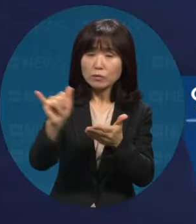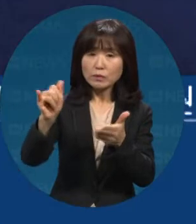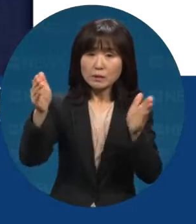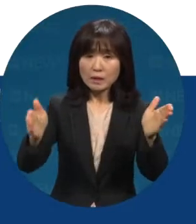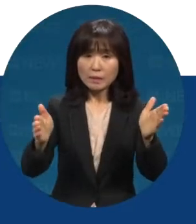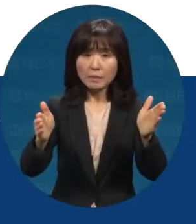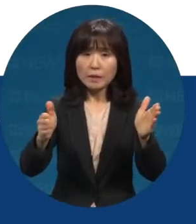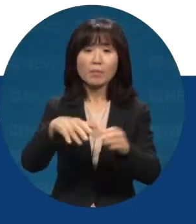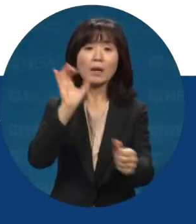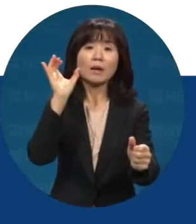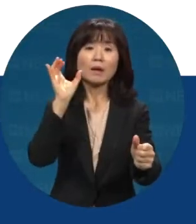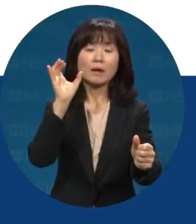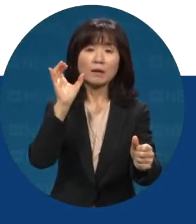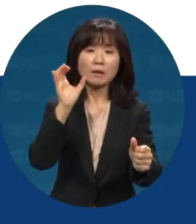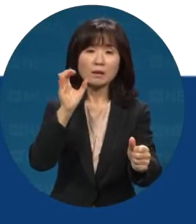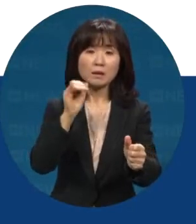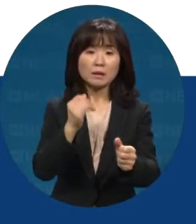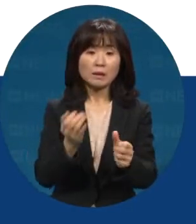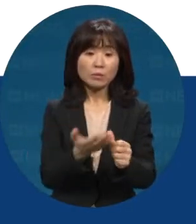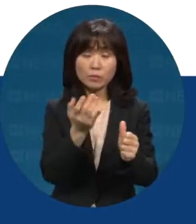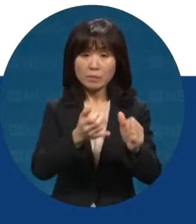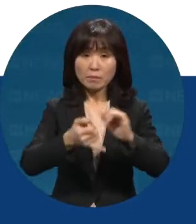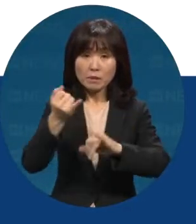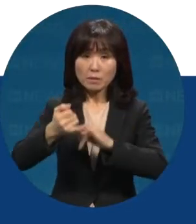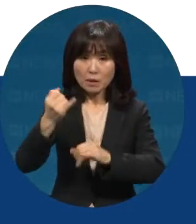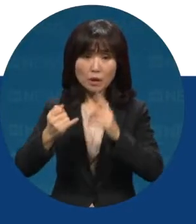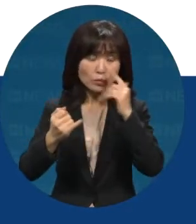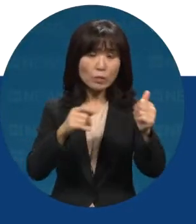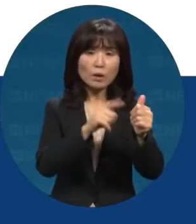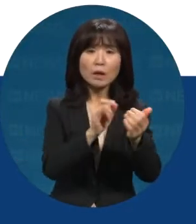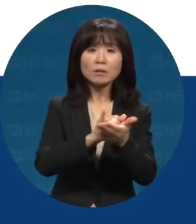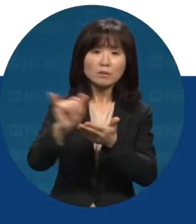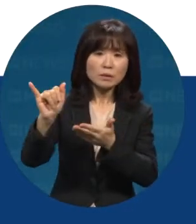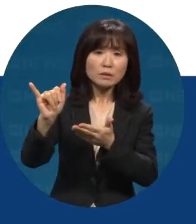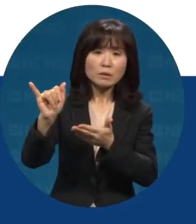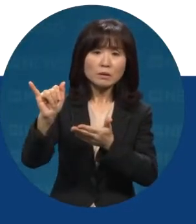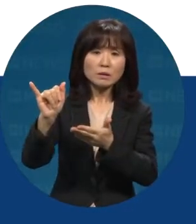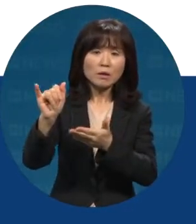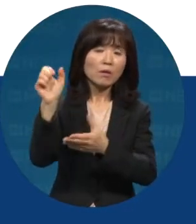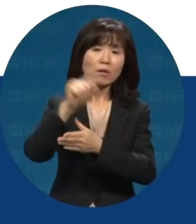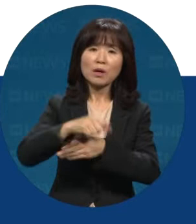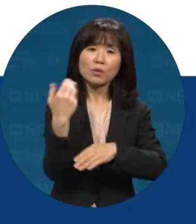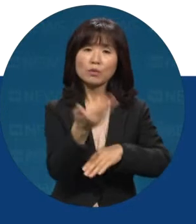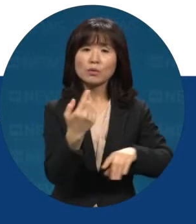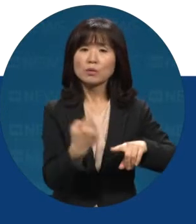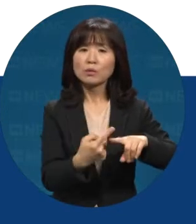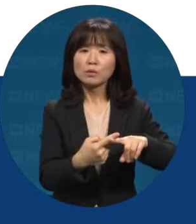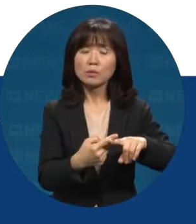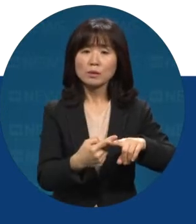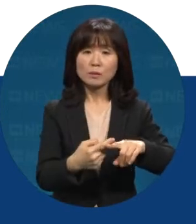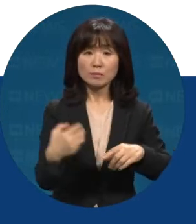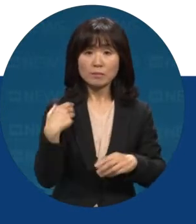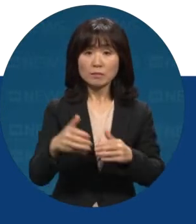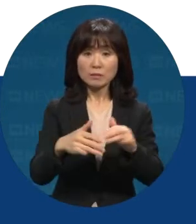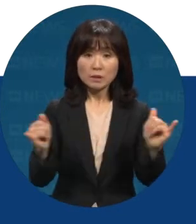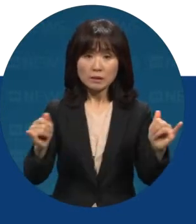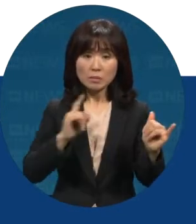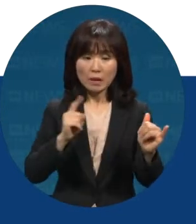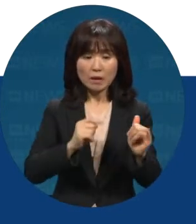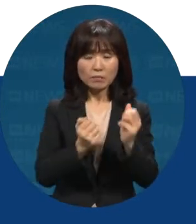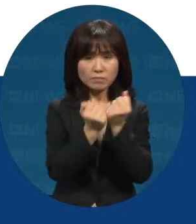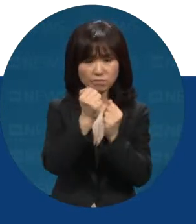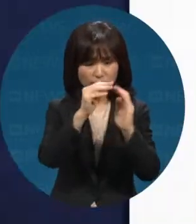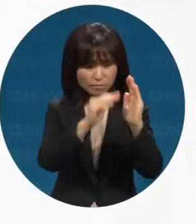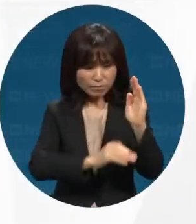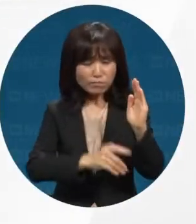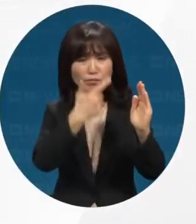겁니다 양육비를 안준부모가 언제라도 다시 출국해버릴 길을 열어준 건데 당국자들은 가이드라인만 탓하고